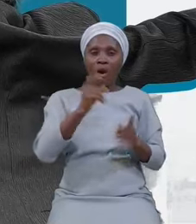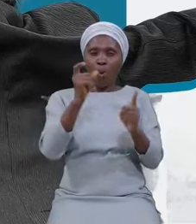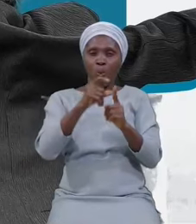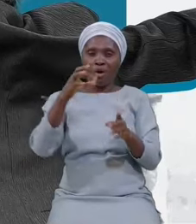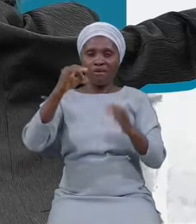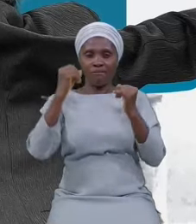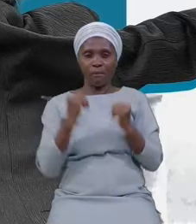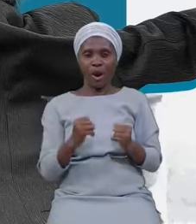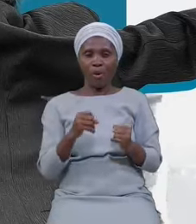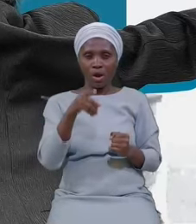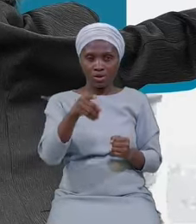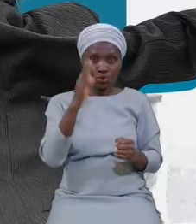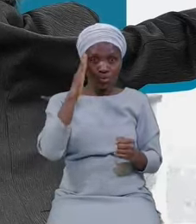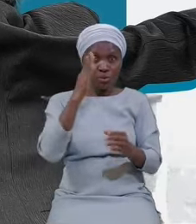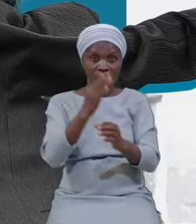Il y aura des cris de joie.